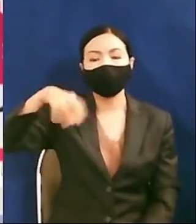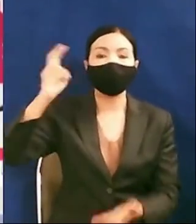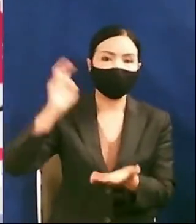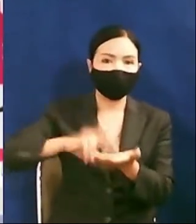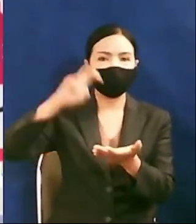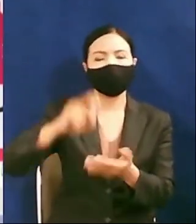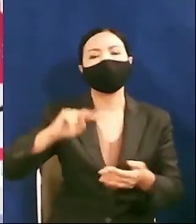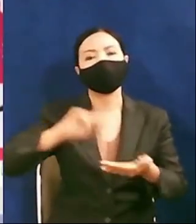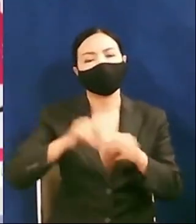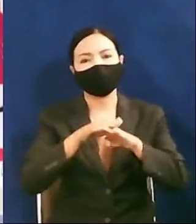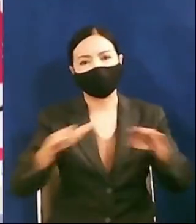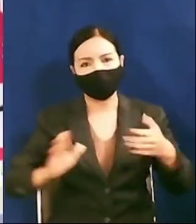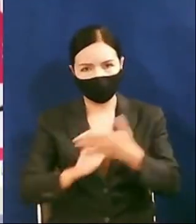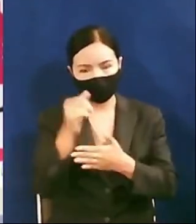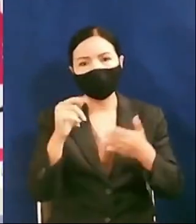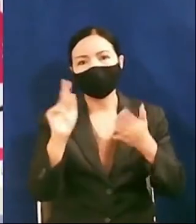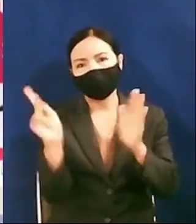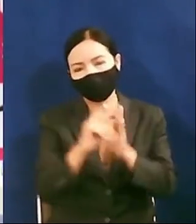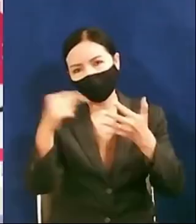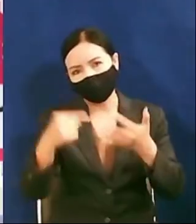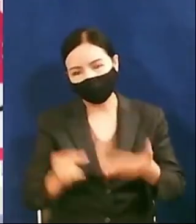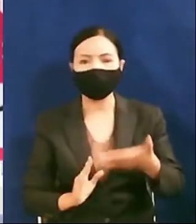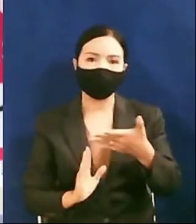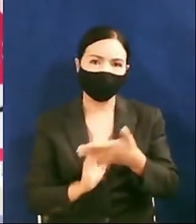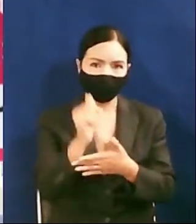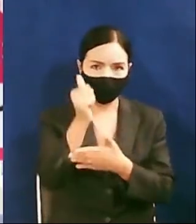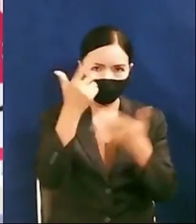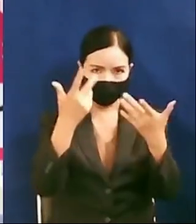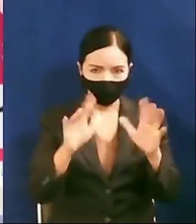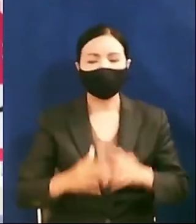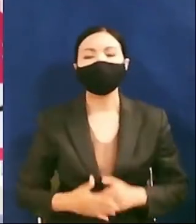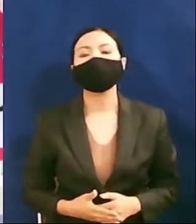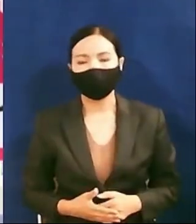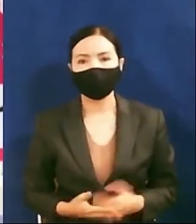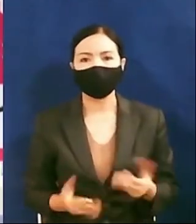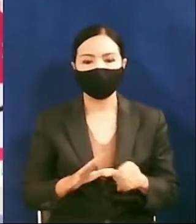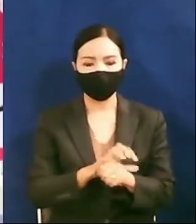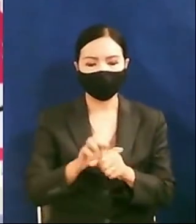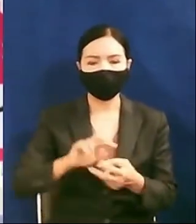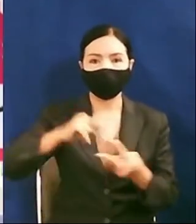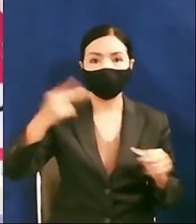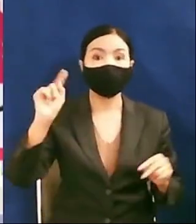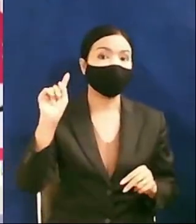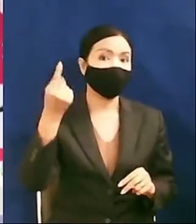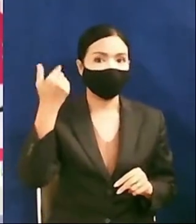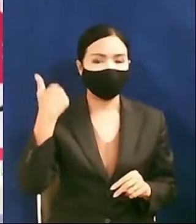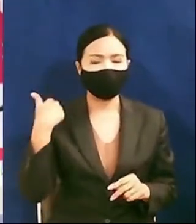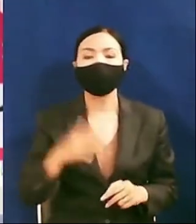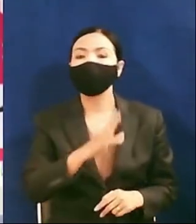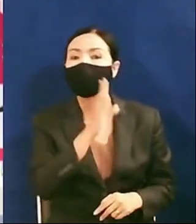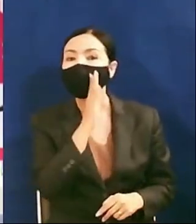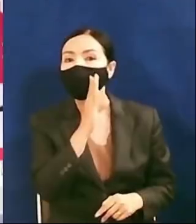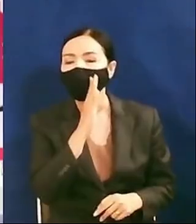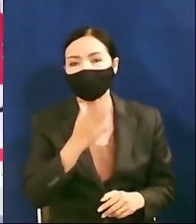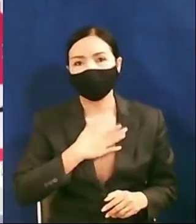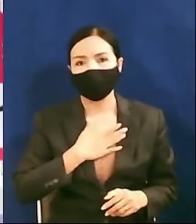ต้องผ่านมาตรฐานผ่านเกณฑ์อยู่แล้วนะครับแล้วก็ในช่วงที่มีสายพันธุ์ใหม่เข้ามานะครับถ้าหากว่า